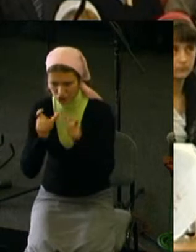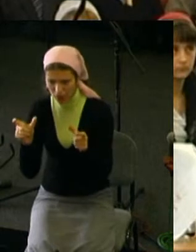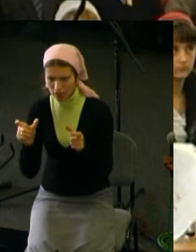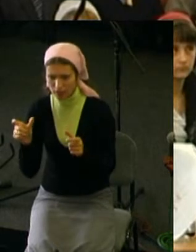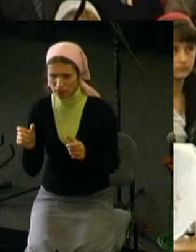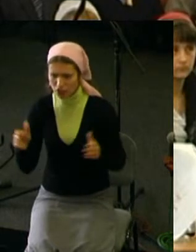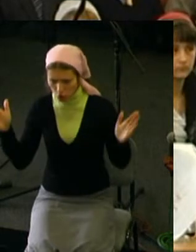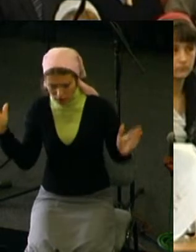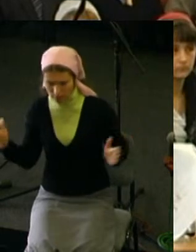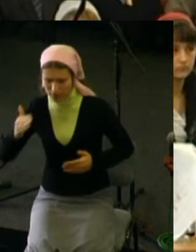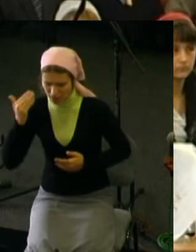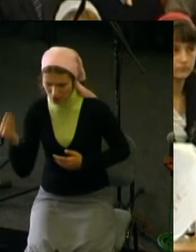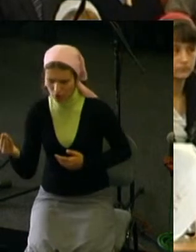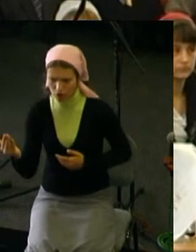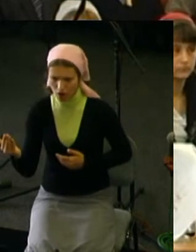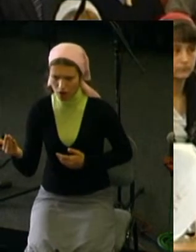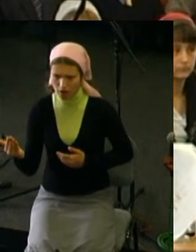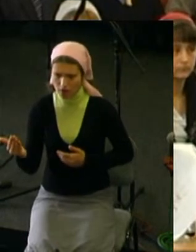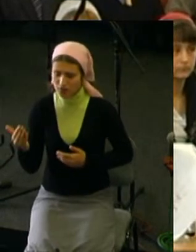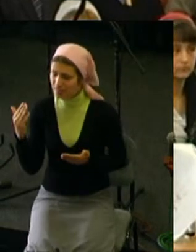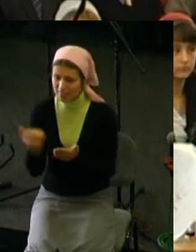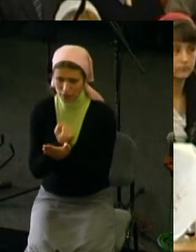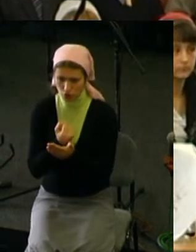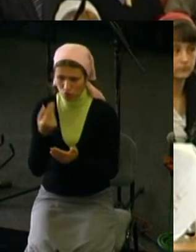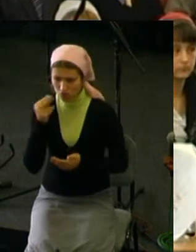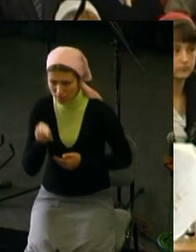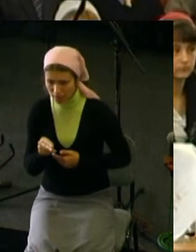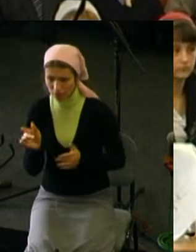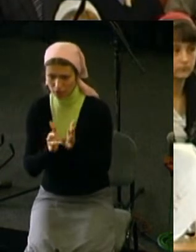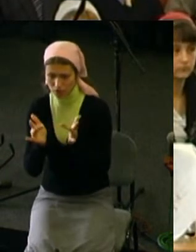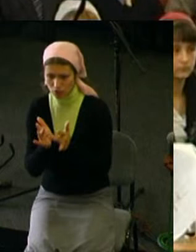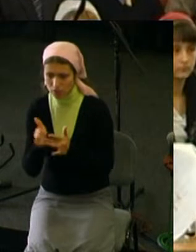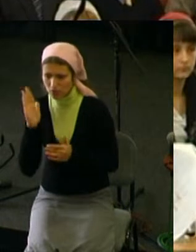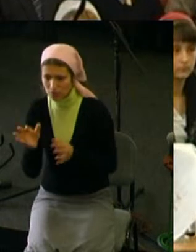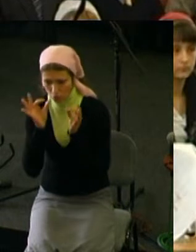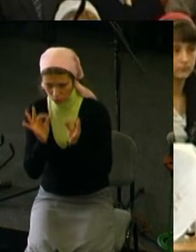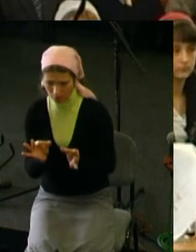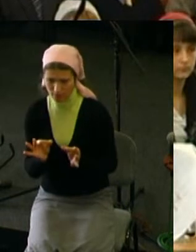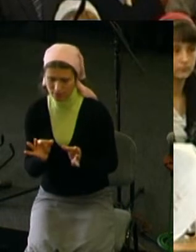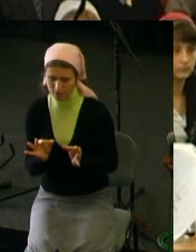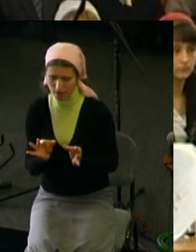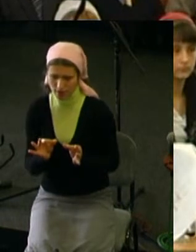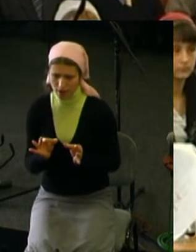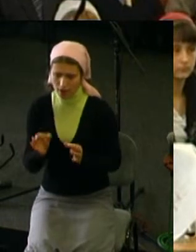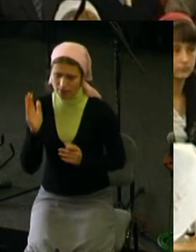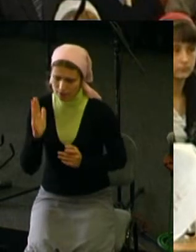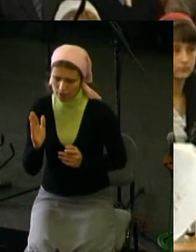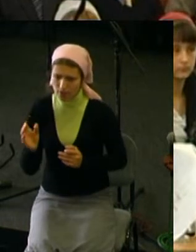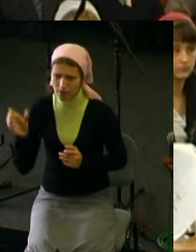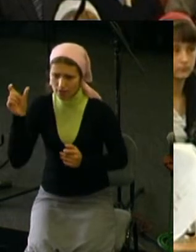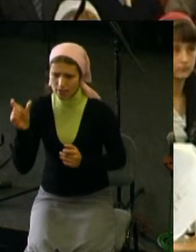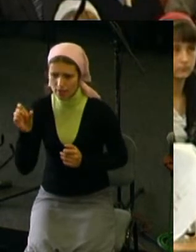кричали розібране його він не знаходив йому вини він був праведний і